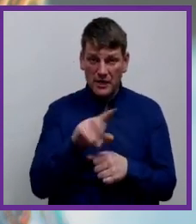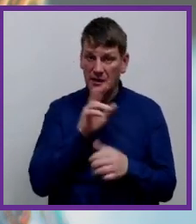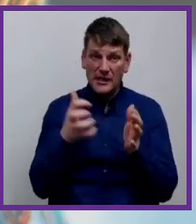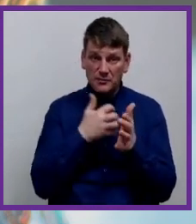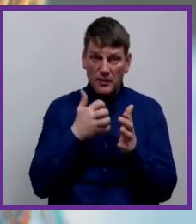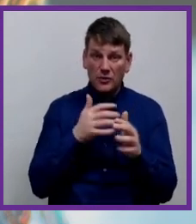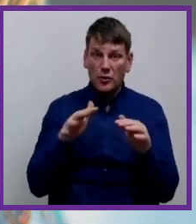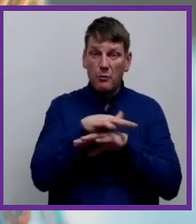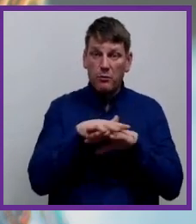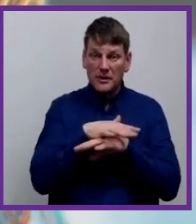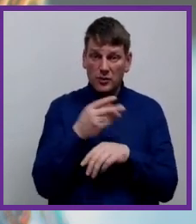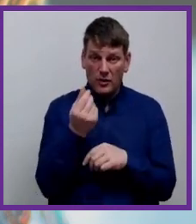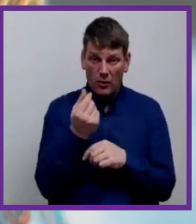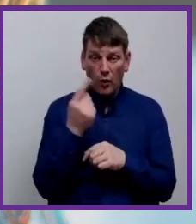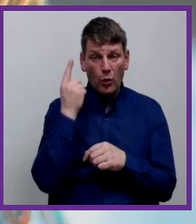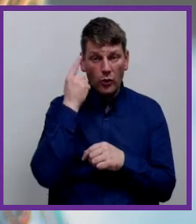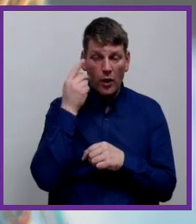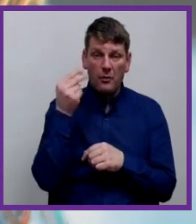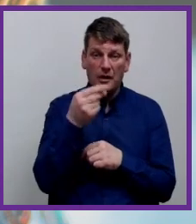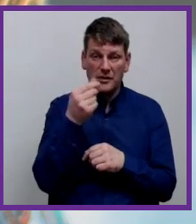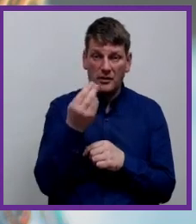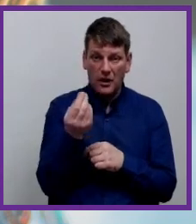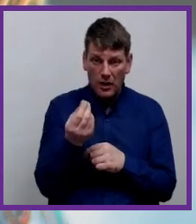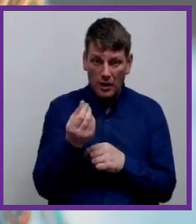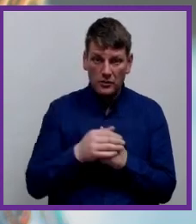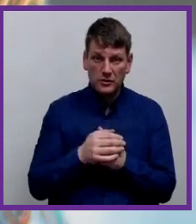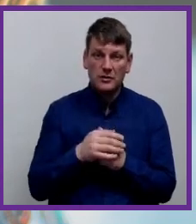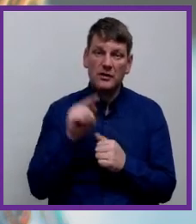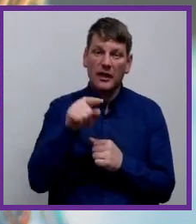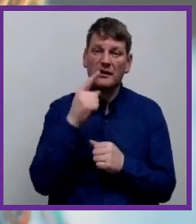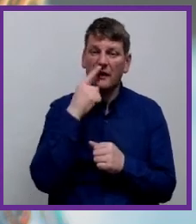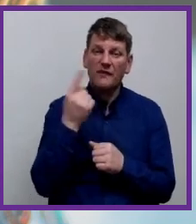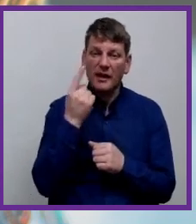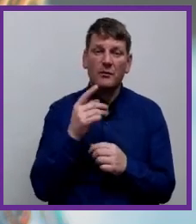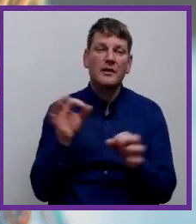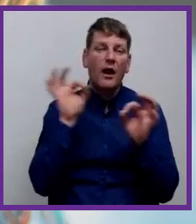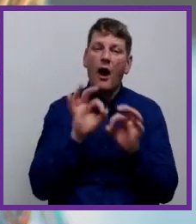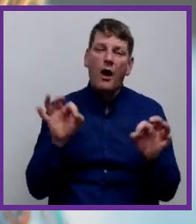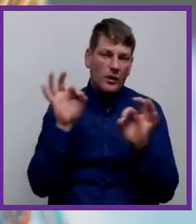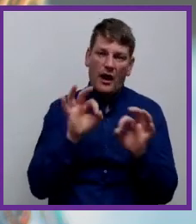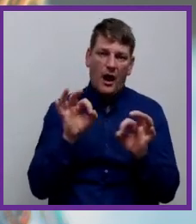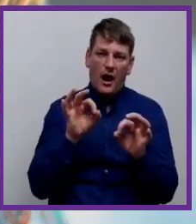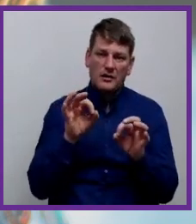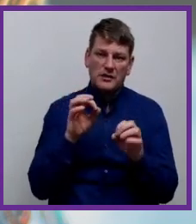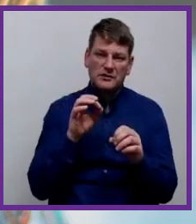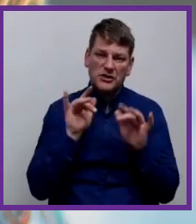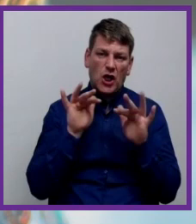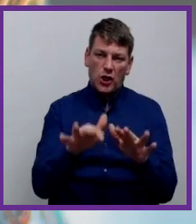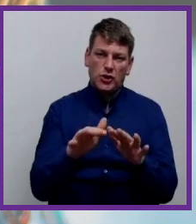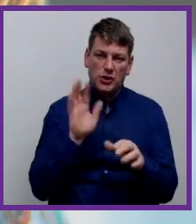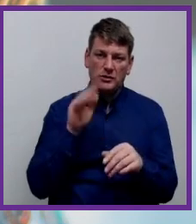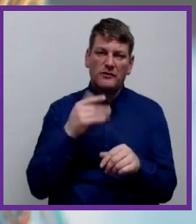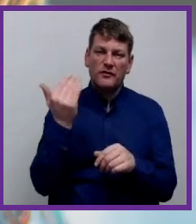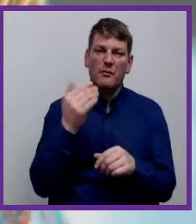neizmanto publisku naudu, nodokļu maksātāju naudu, tad nevienam vispār nav nekādas daļas to, ko viņš dara. Un viņam atbildība